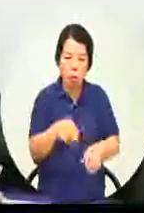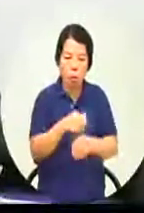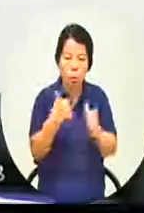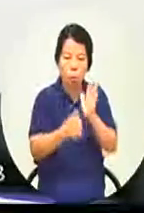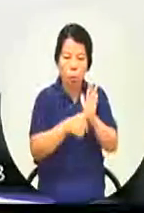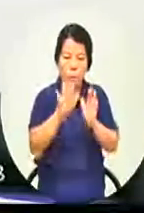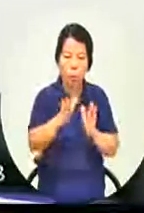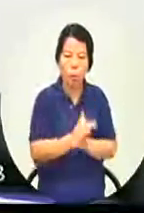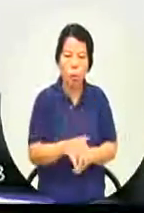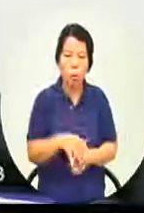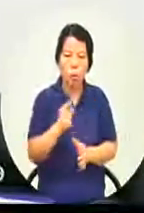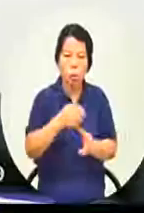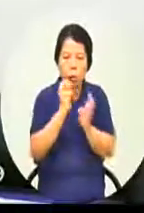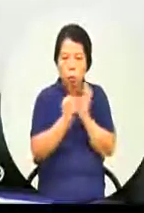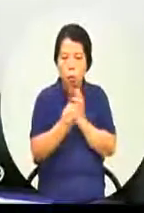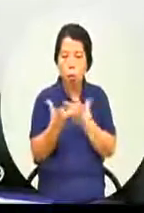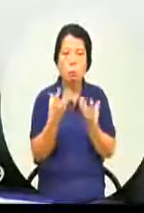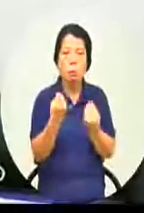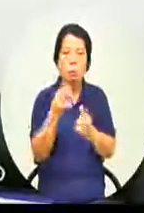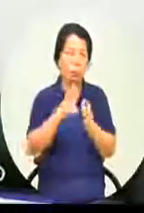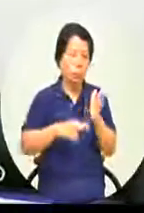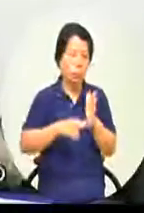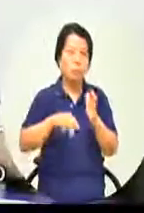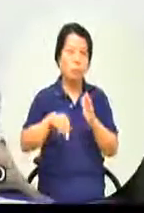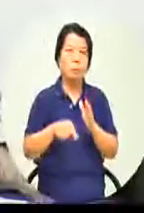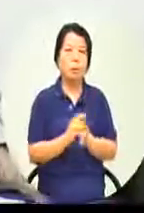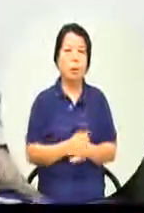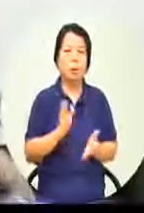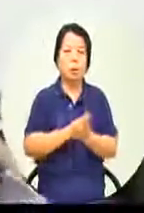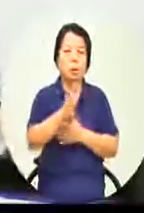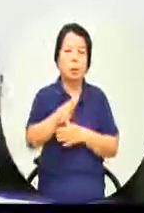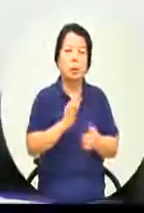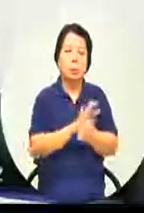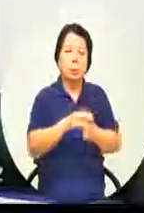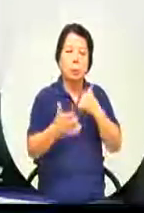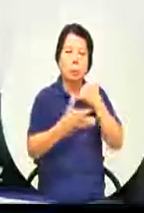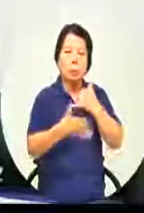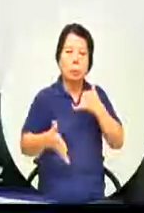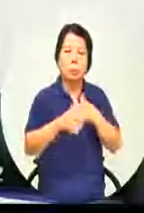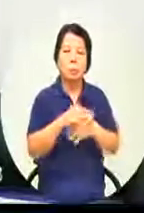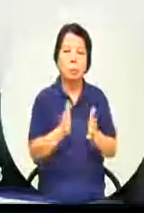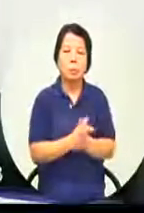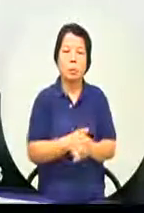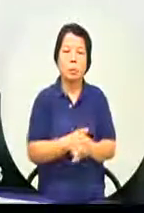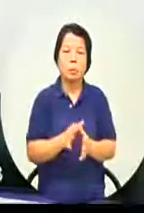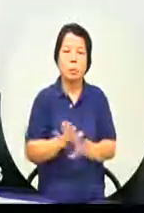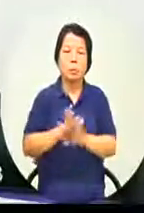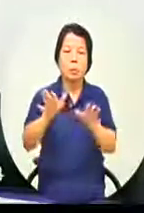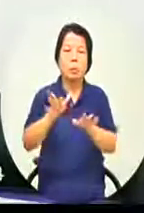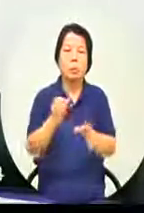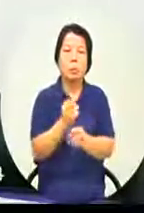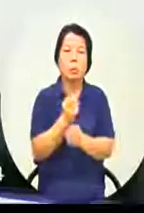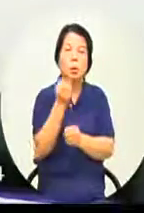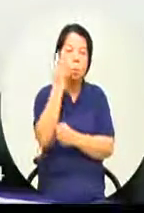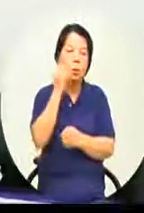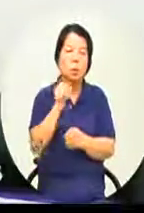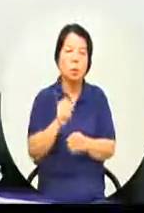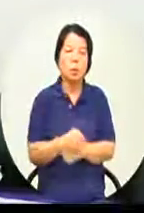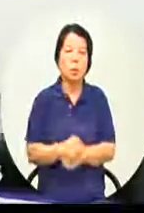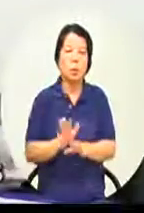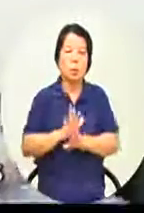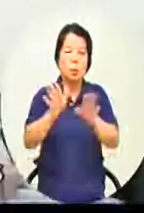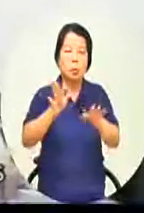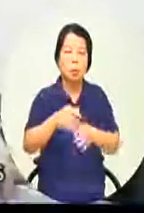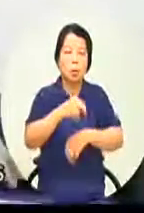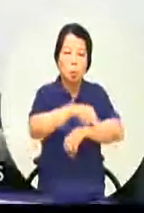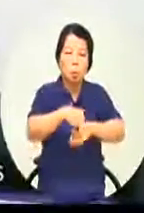可以请局长这边做一个简单的说明，针对未来所谓的爱河的这个精进的观光发展精进计划，我们未来的